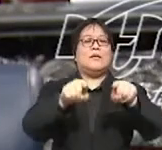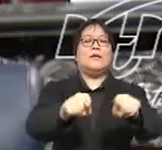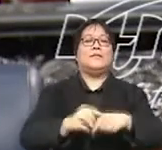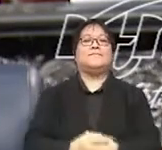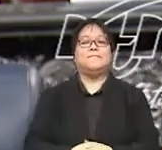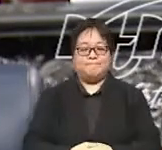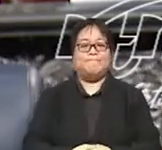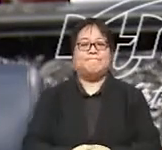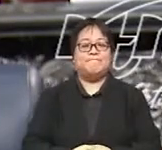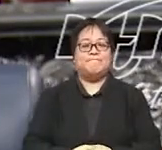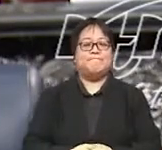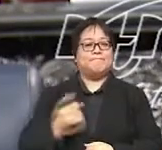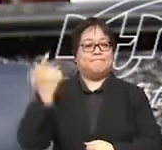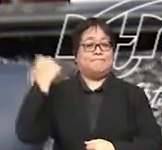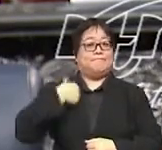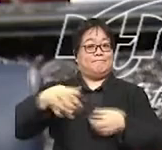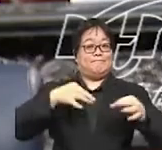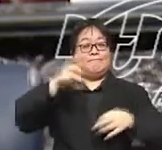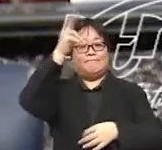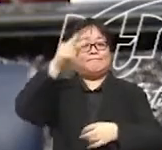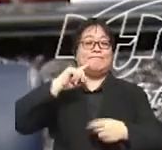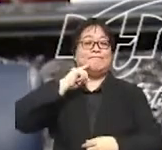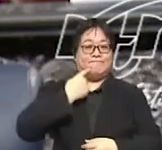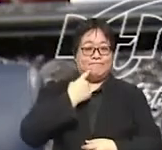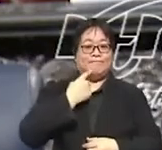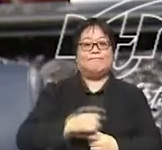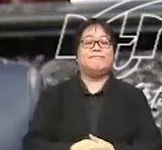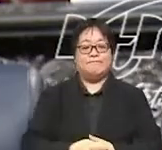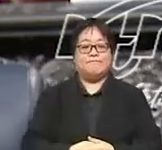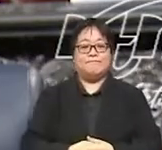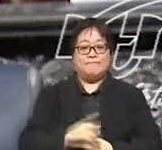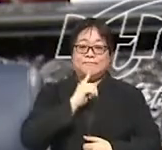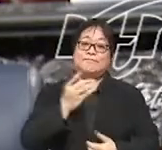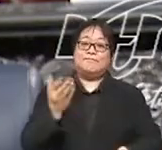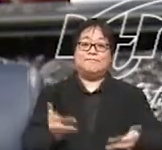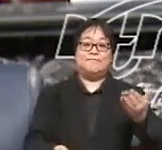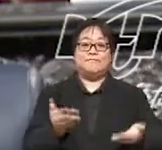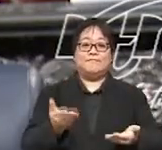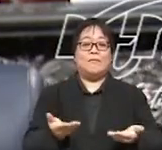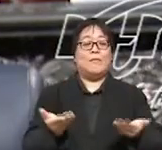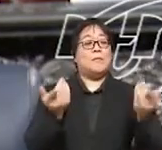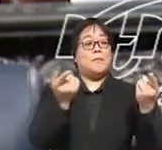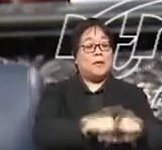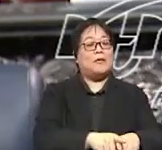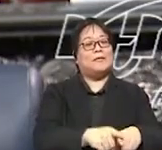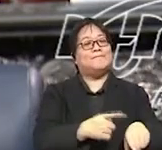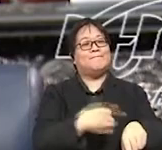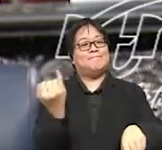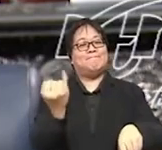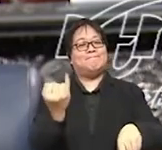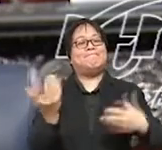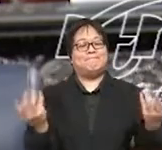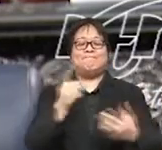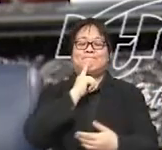sebagaimana saya sebutkan tadi bahwa kerajaan amatir es dalam kali ini Walaupun mungkin yang sudah berlaku Sudahlah pula saya